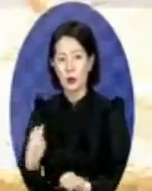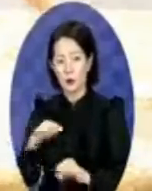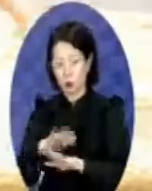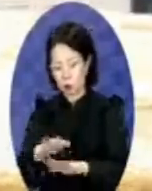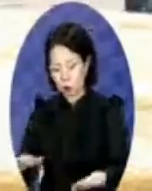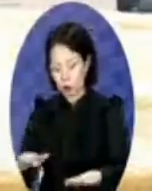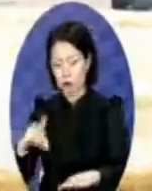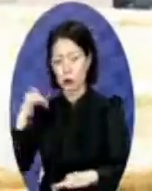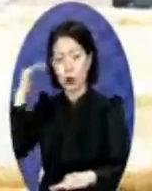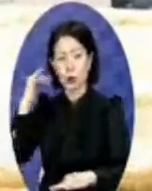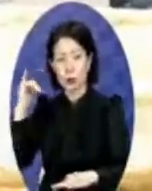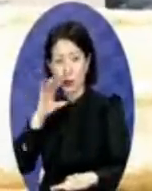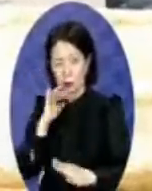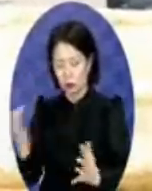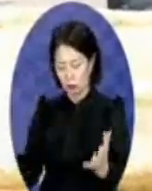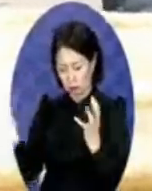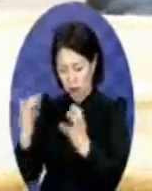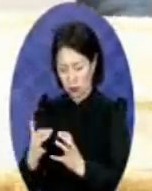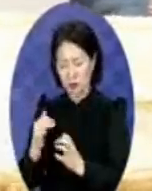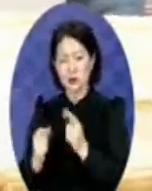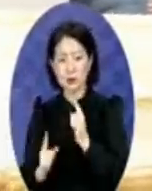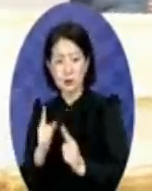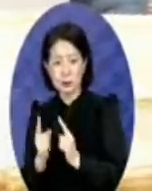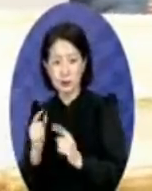хүч чадал авахалжсан байгаа нь сорилоо.